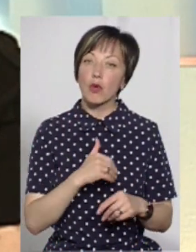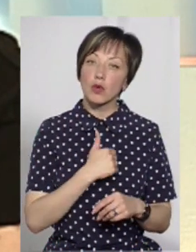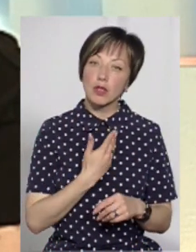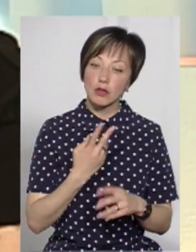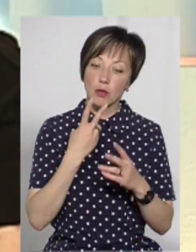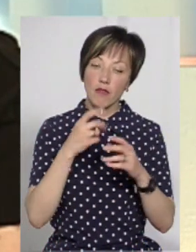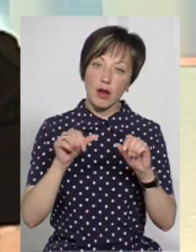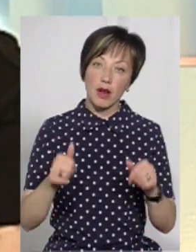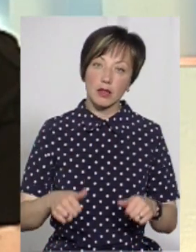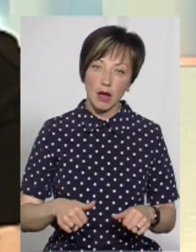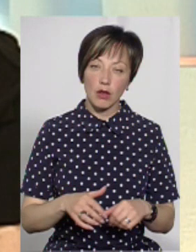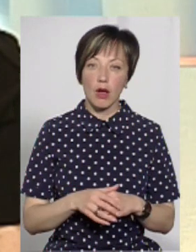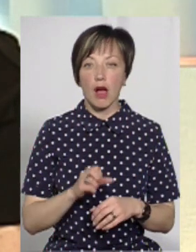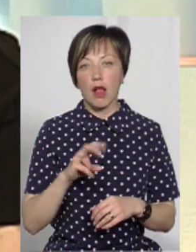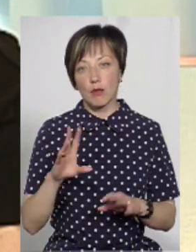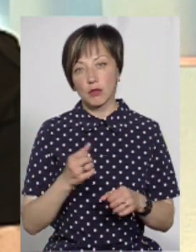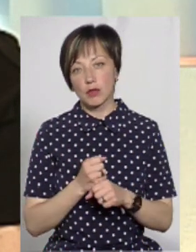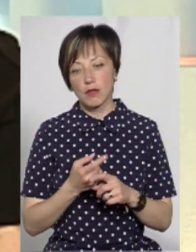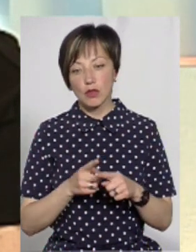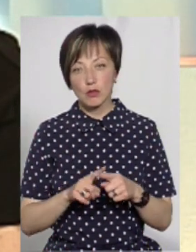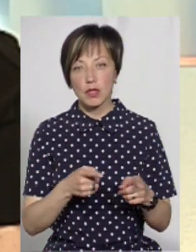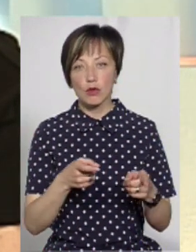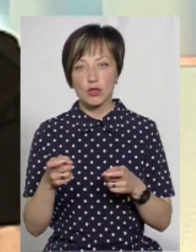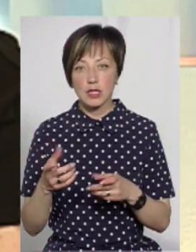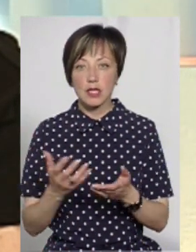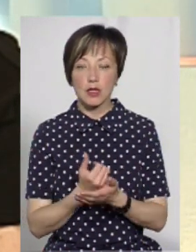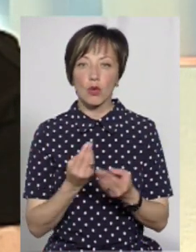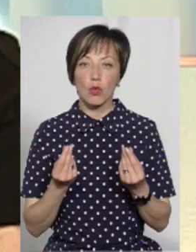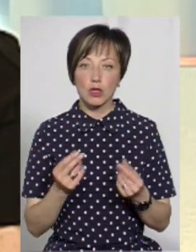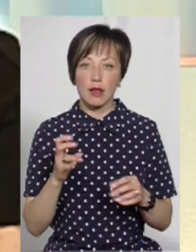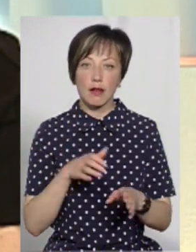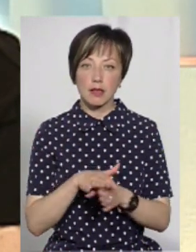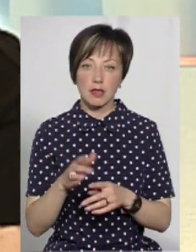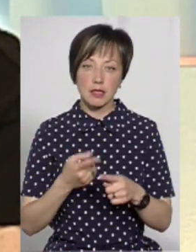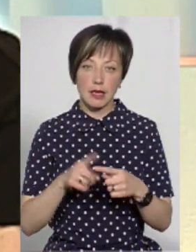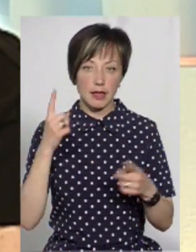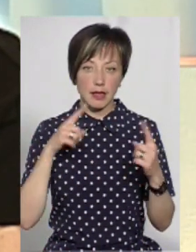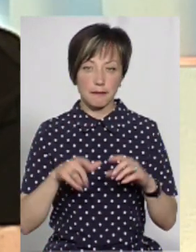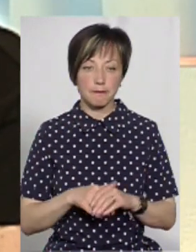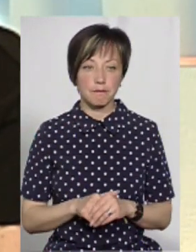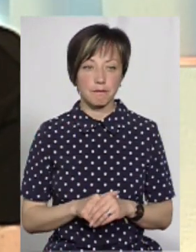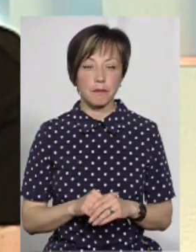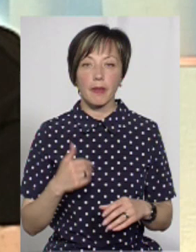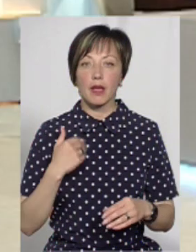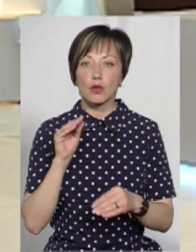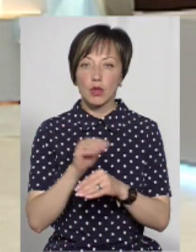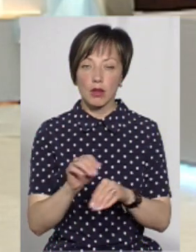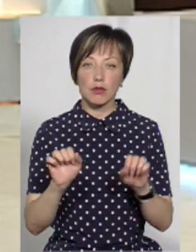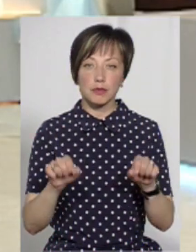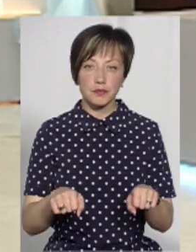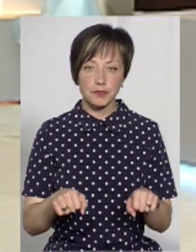хотіли би, щоб вона виглядала. Ну, але будемо працювати над тим, щоб залучити і знайти кошти на реалізацію цієї ідеї. Я хочу додати, якщо